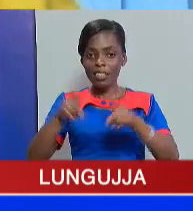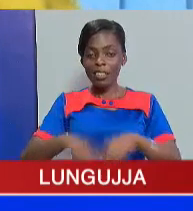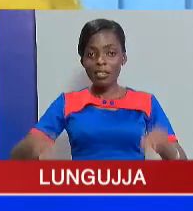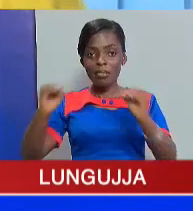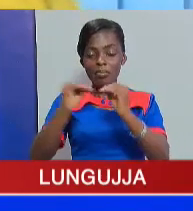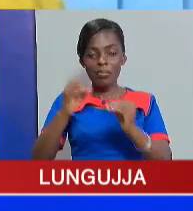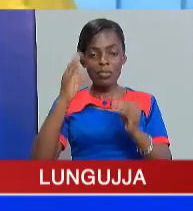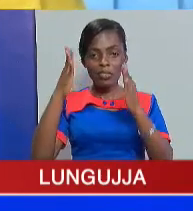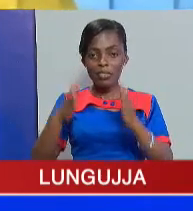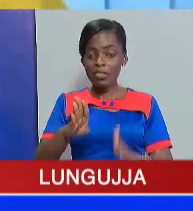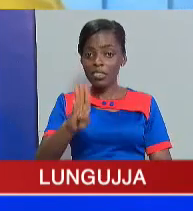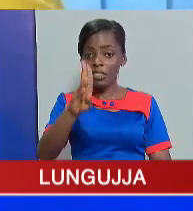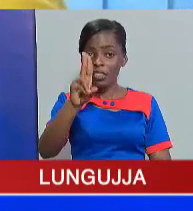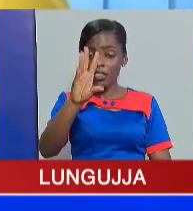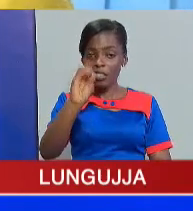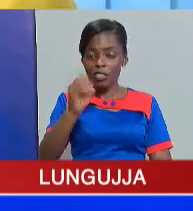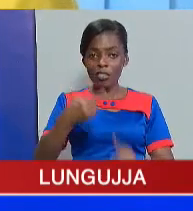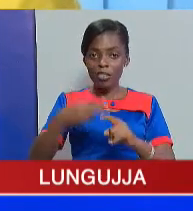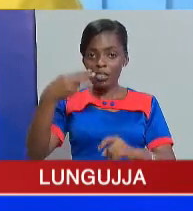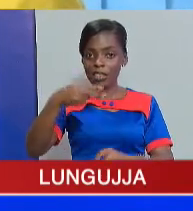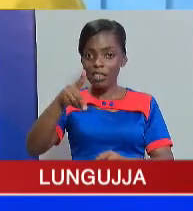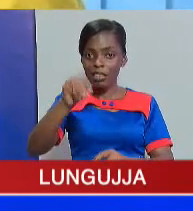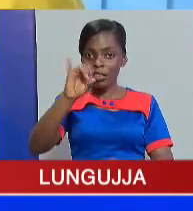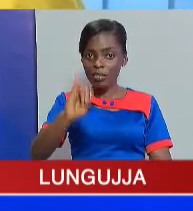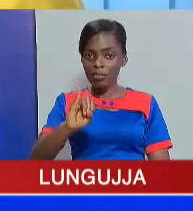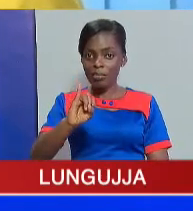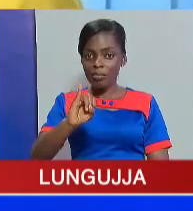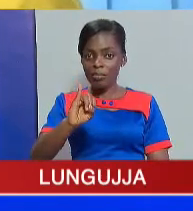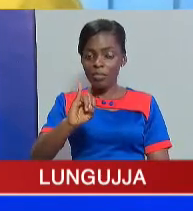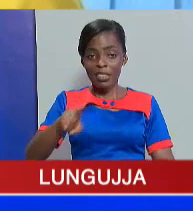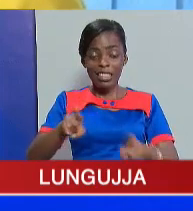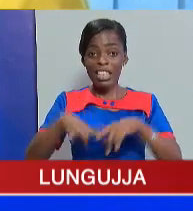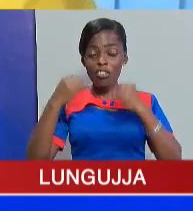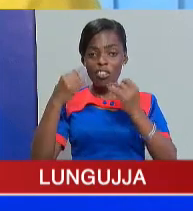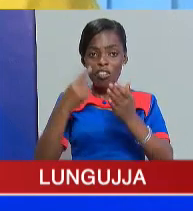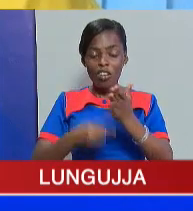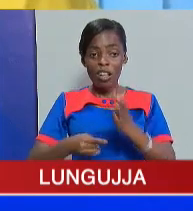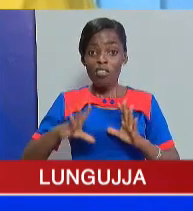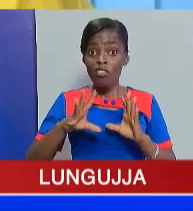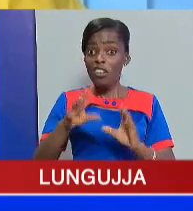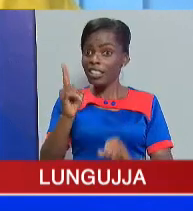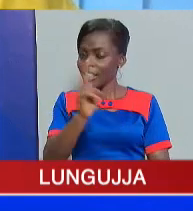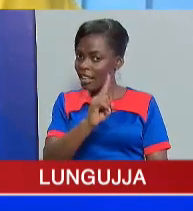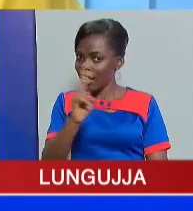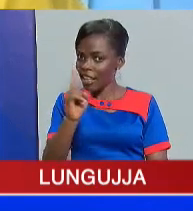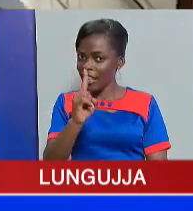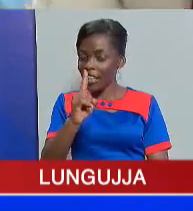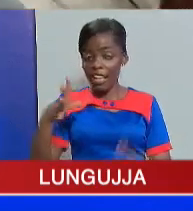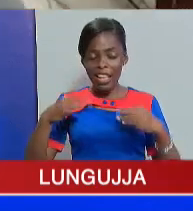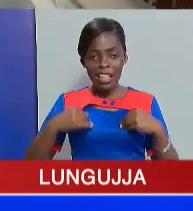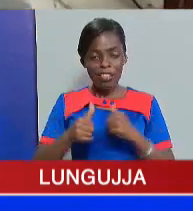Onasisinkanye omusumba Alozi Asbujingo owa House of Prayer Ministries International namutegeeza nti takakiddwa okwewaayo eri